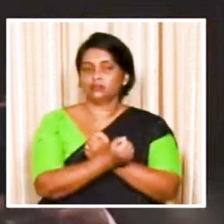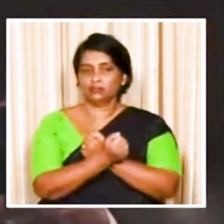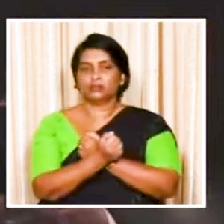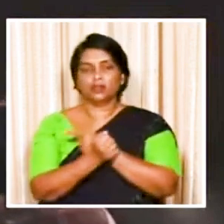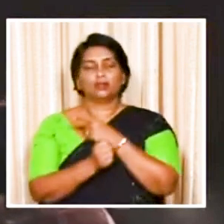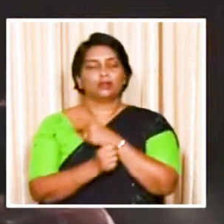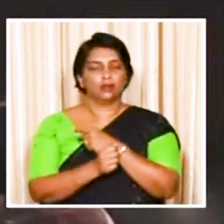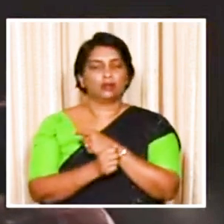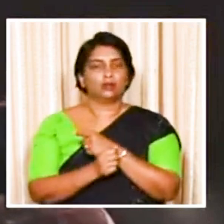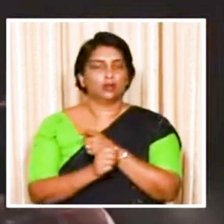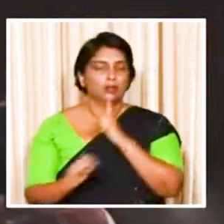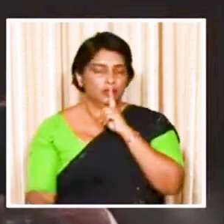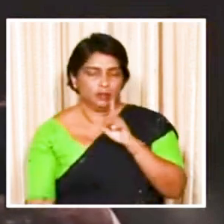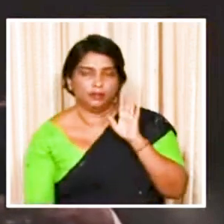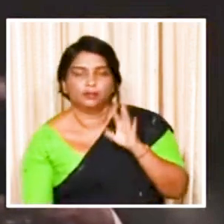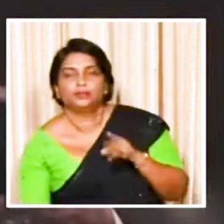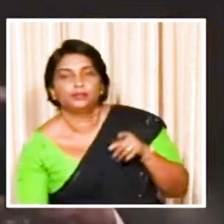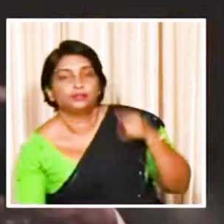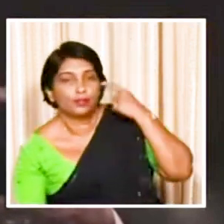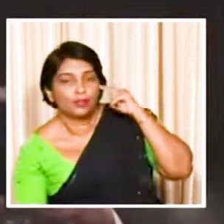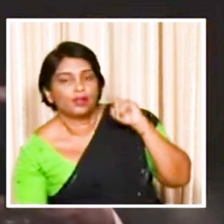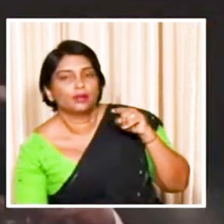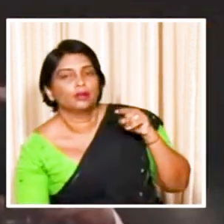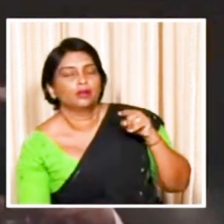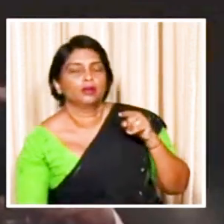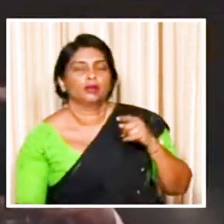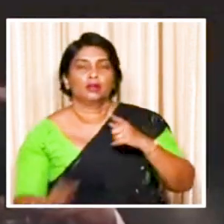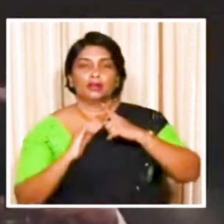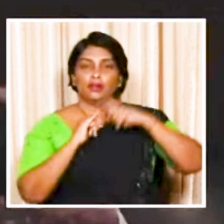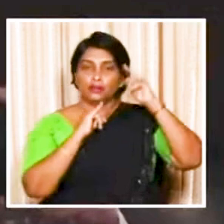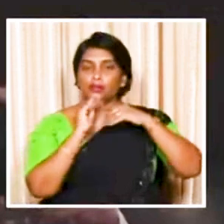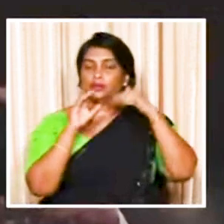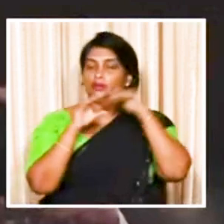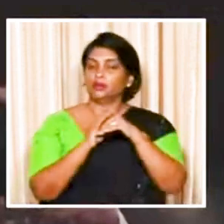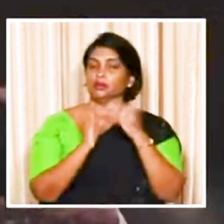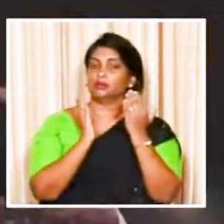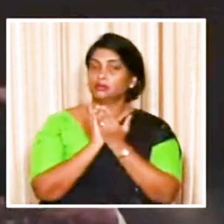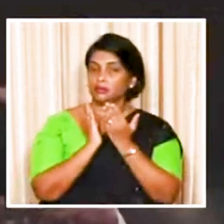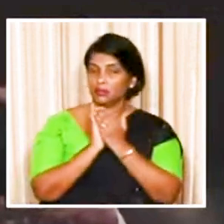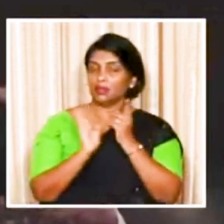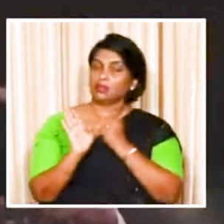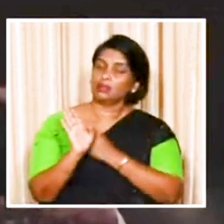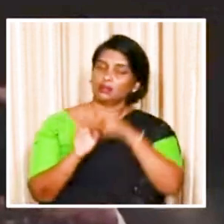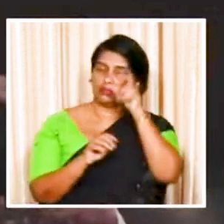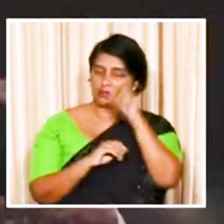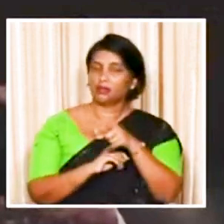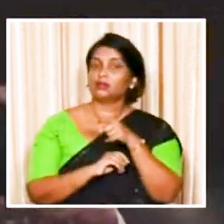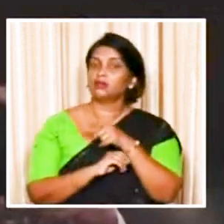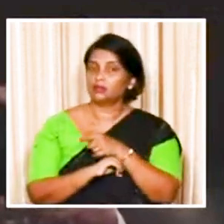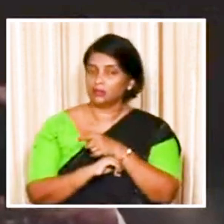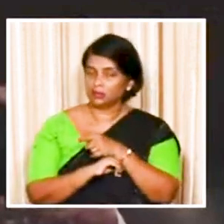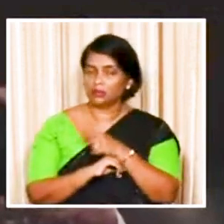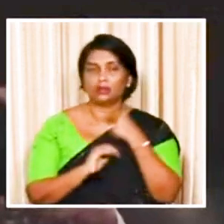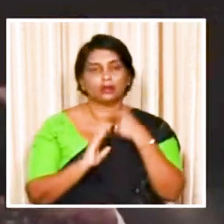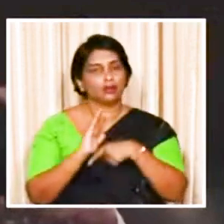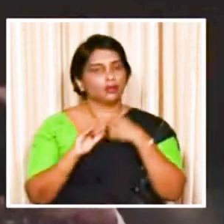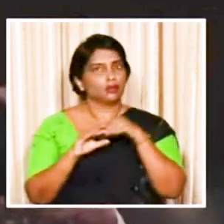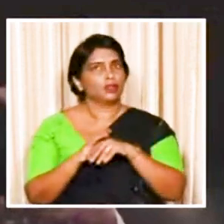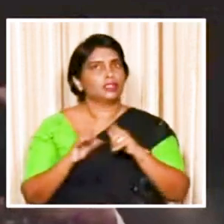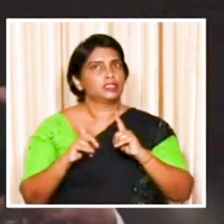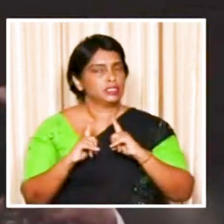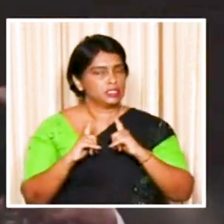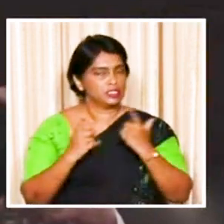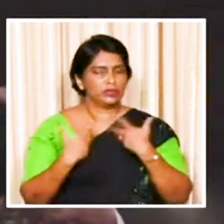இந்த ஒரு பல்கலைக்கழகத்திலே படித்த மாணவன் இந்த மண்ணிலே வாழ முடியாதவர் ஒரு செய்தியாளராக கடமை புரிந்தமை